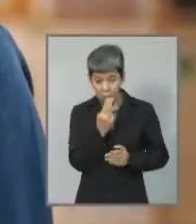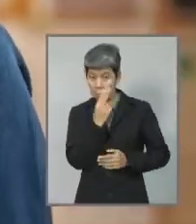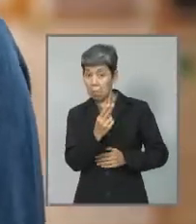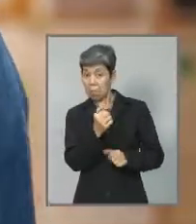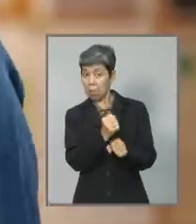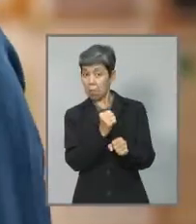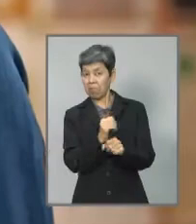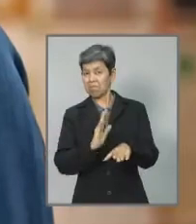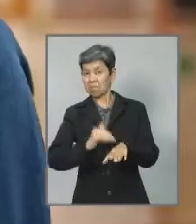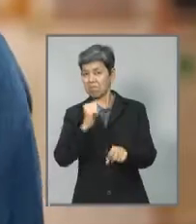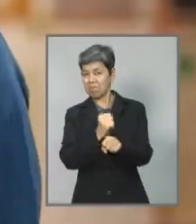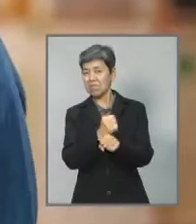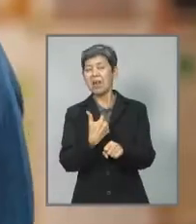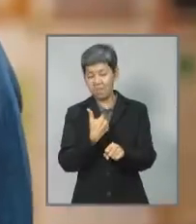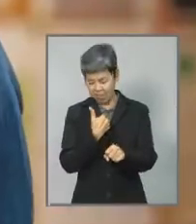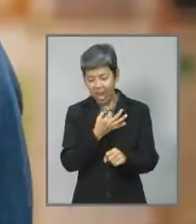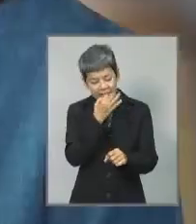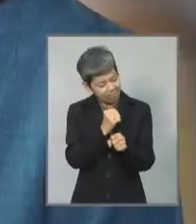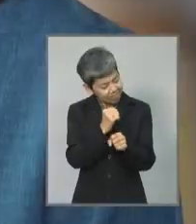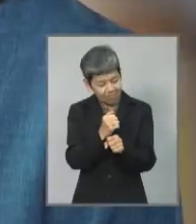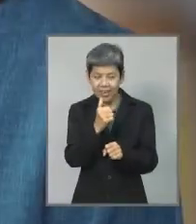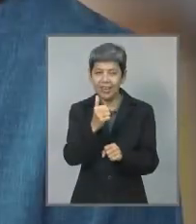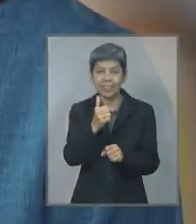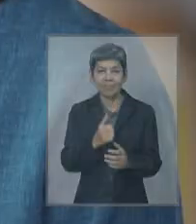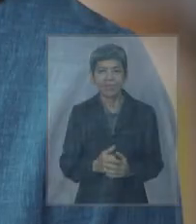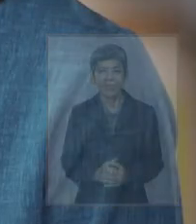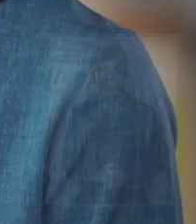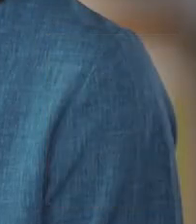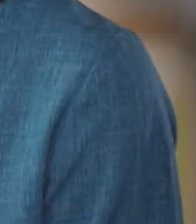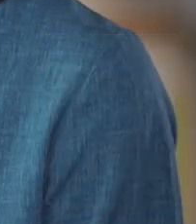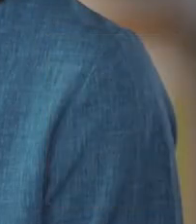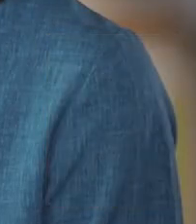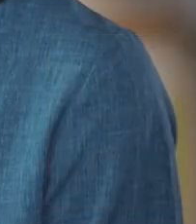กเขาเนี่ยมีความสามารถในการทำงานค่ะ